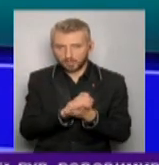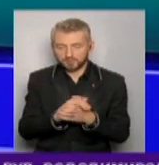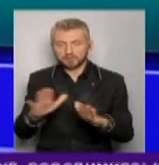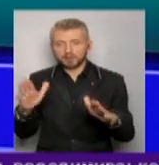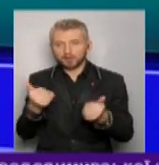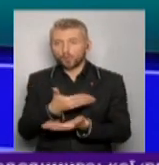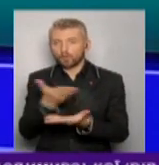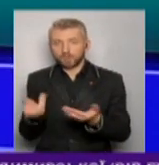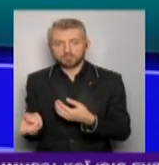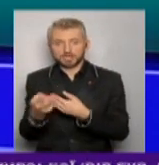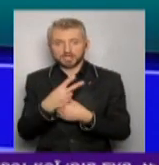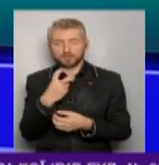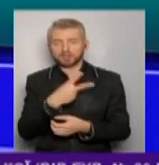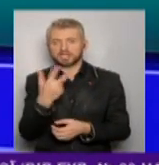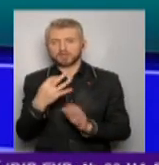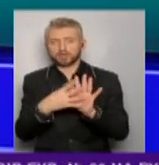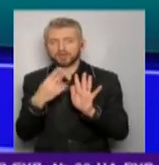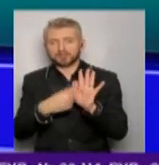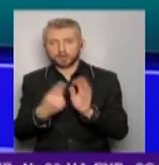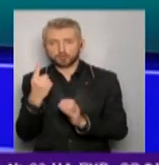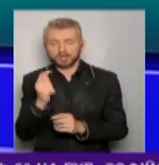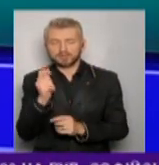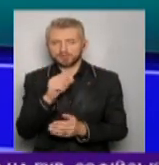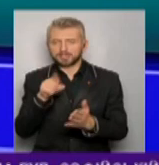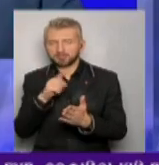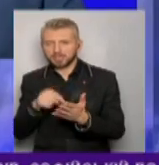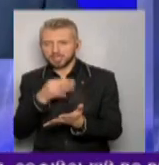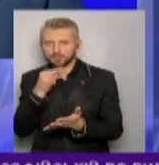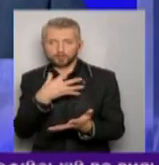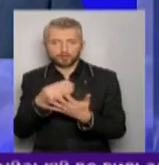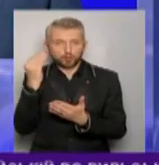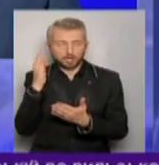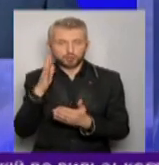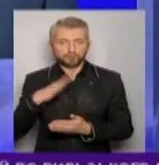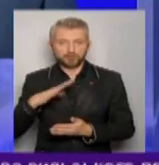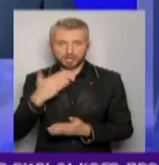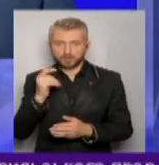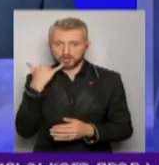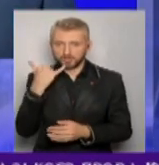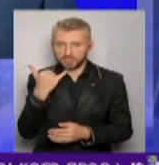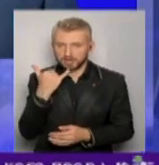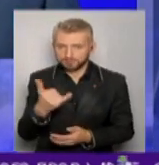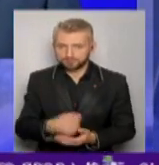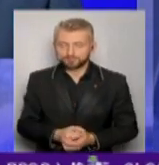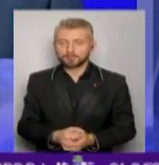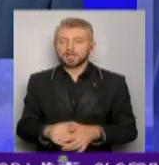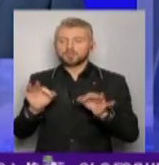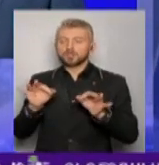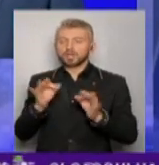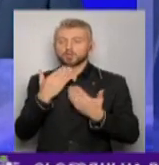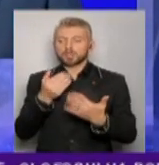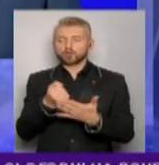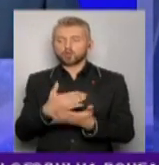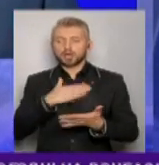глядачі, 223-09-71. Ставте запитання, висловлюйте свої думки, будемо чекати на ваші дзвінки. Ну і що ж, звичайно, звертаюся до